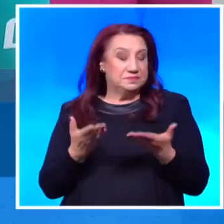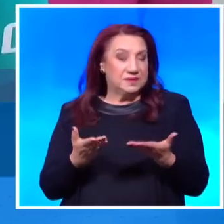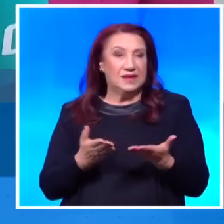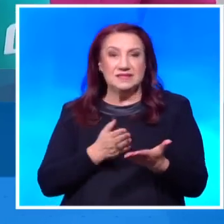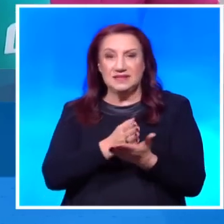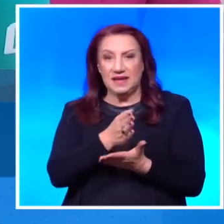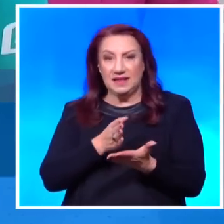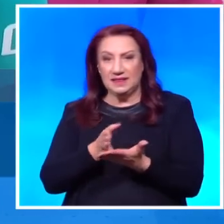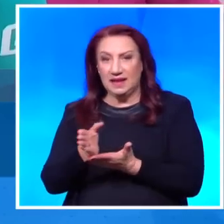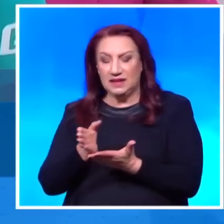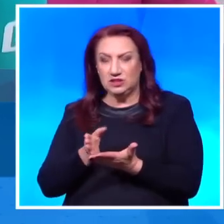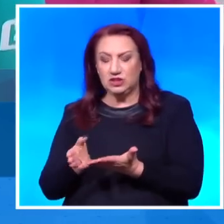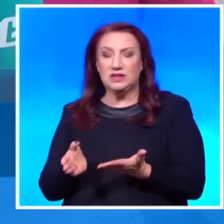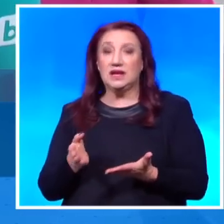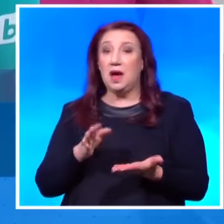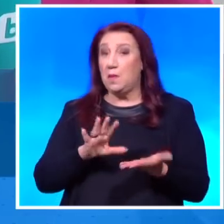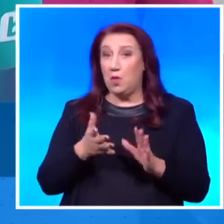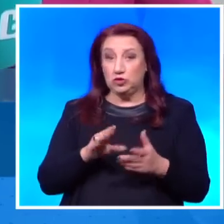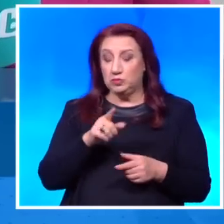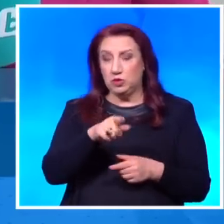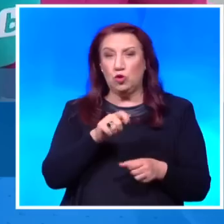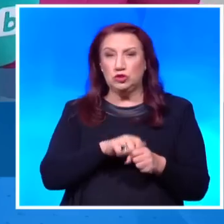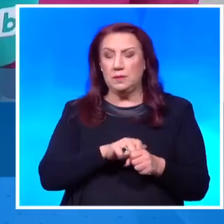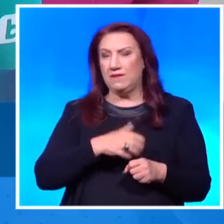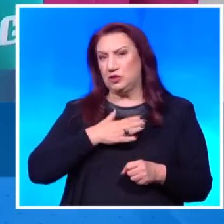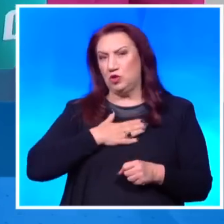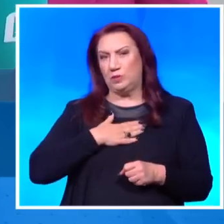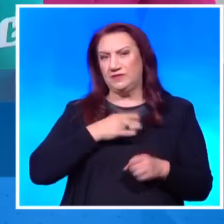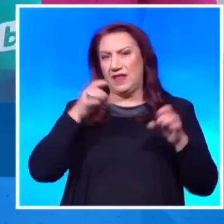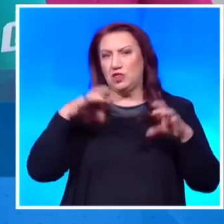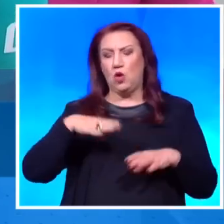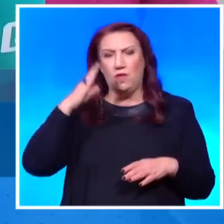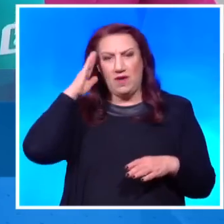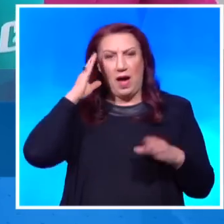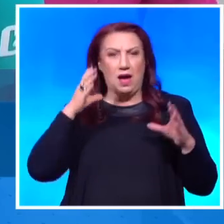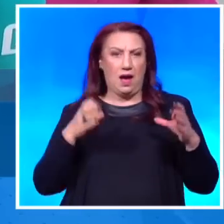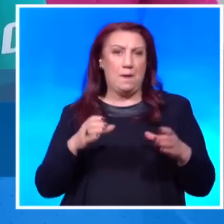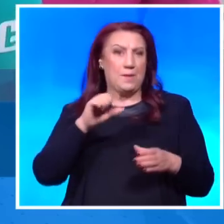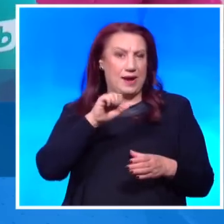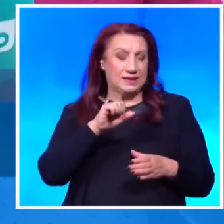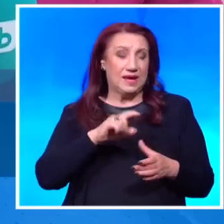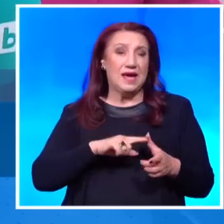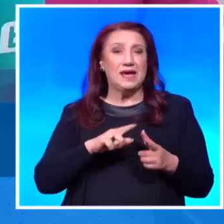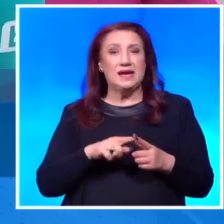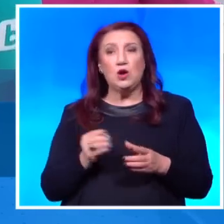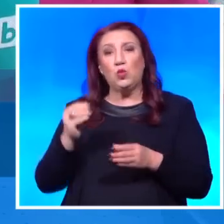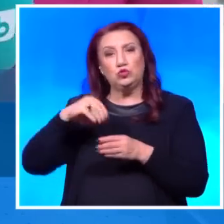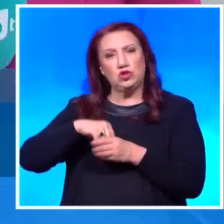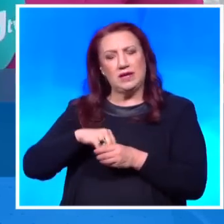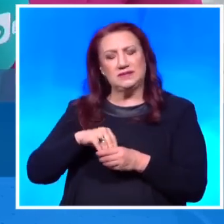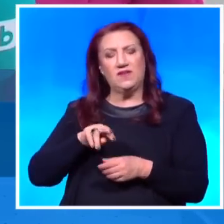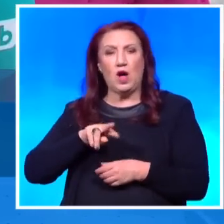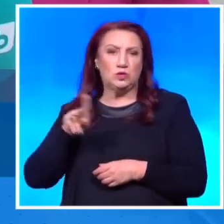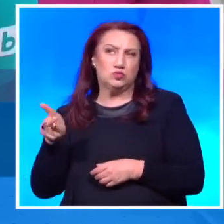са нова партия, която Иван Гешев да оглави, или са участие в вече съществуващ проект, това все още се пази в тайна.